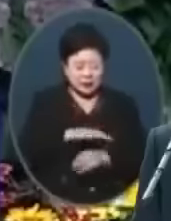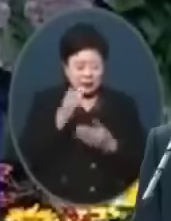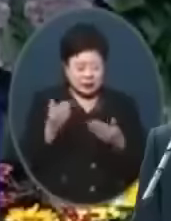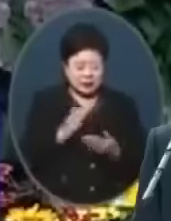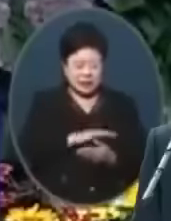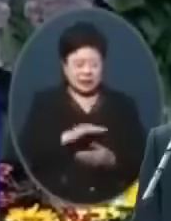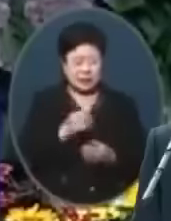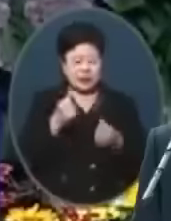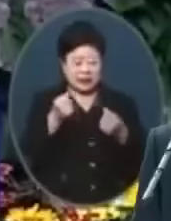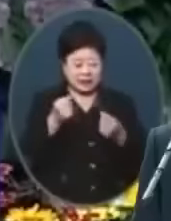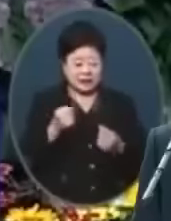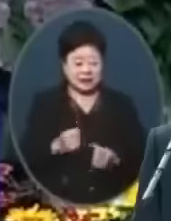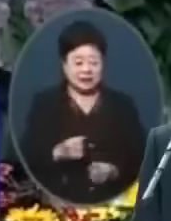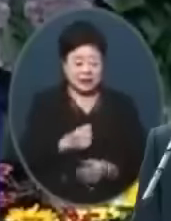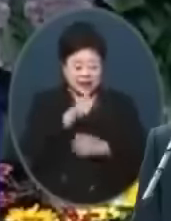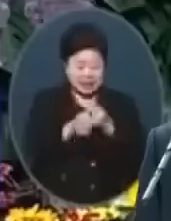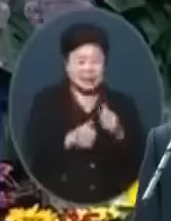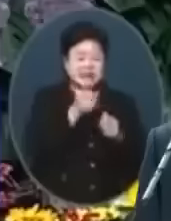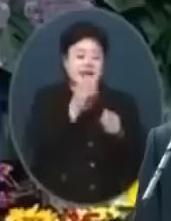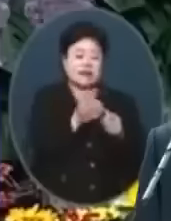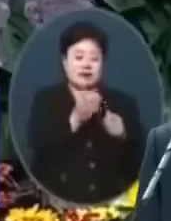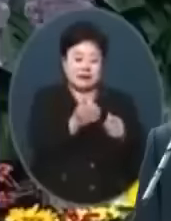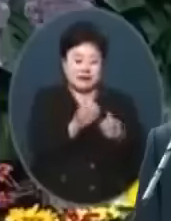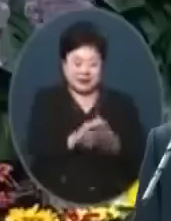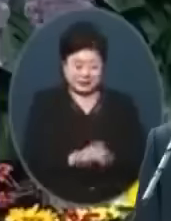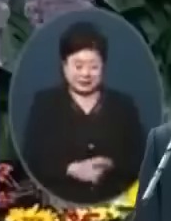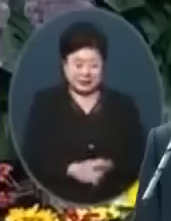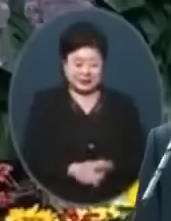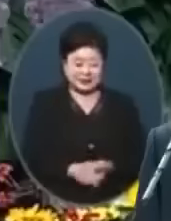내가 범사에 잘되고 강건하기를 내가 간구하노라.